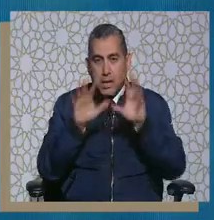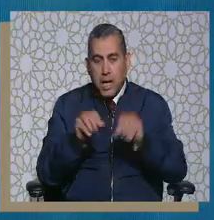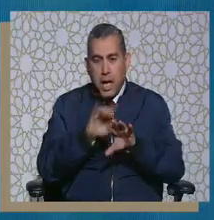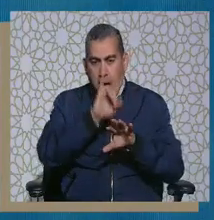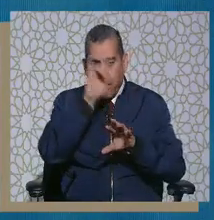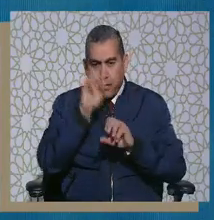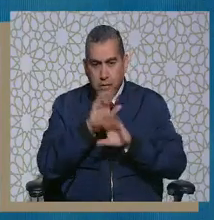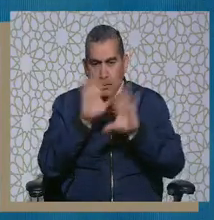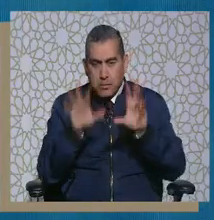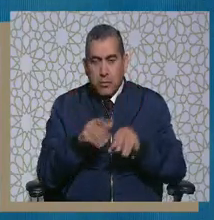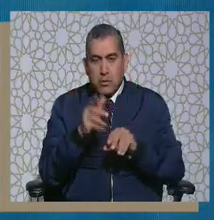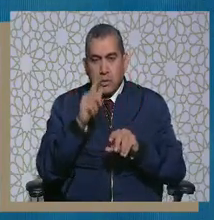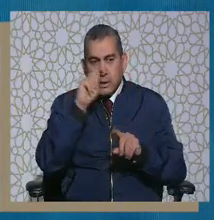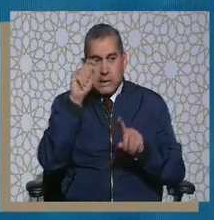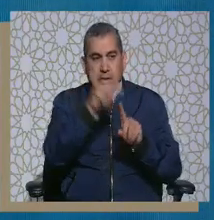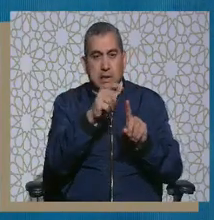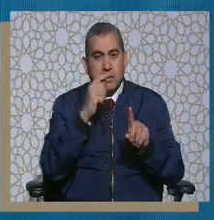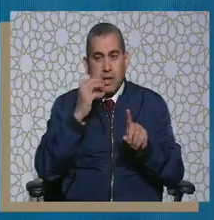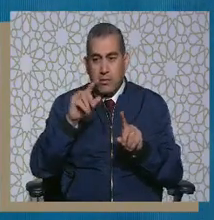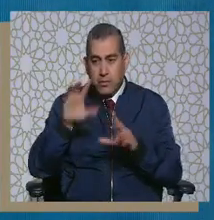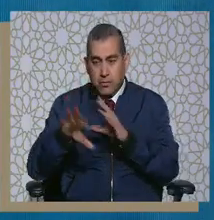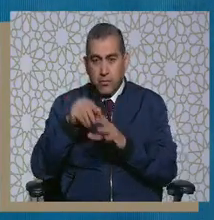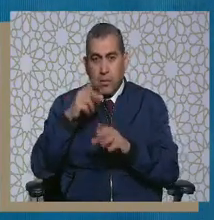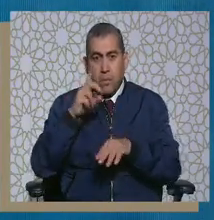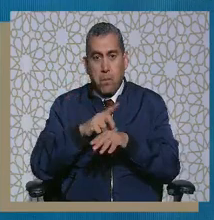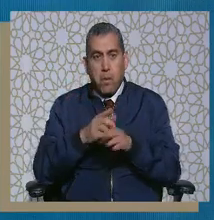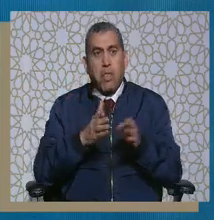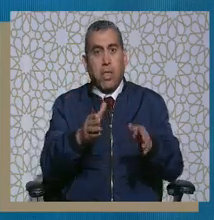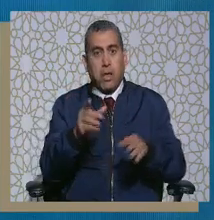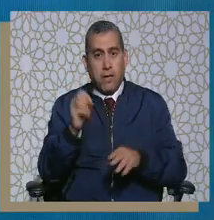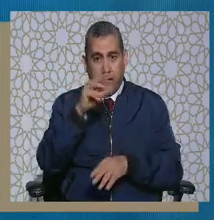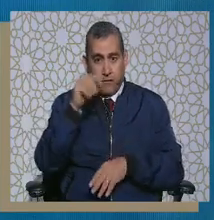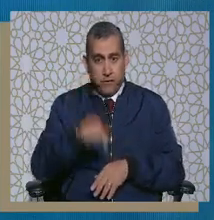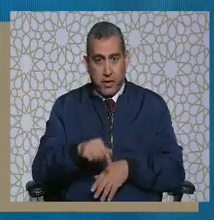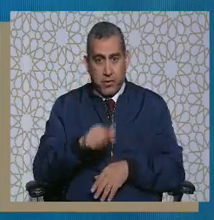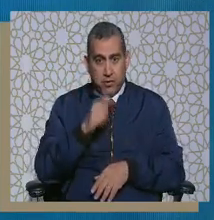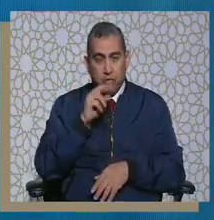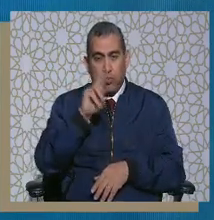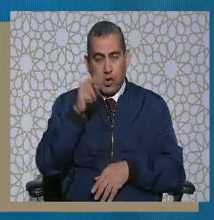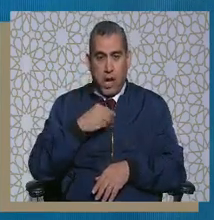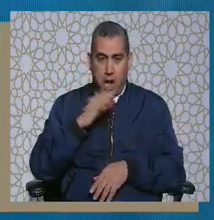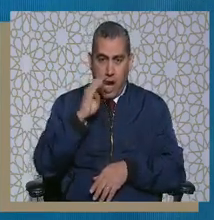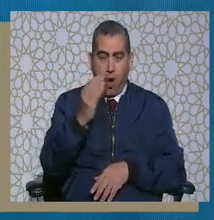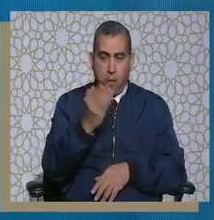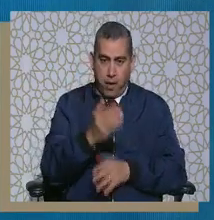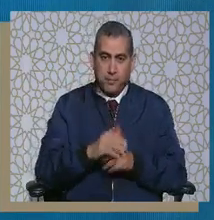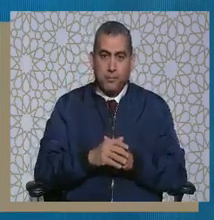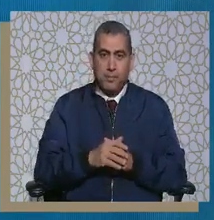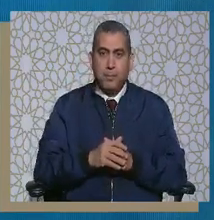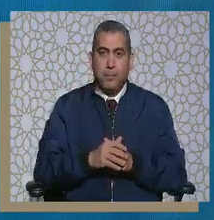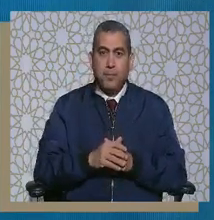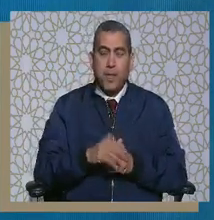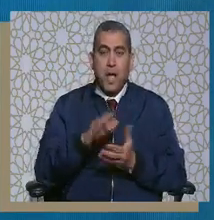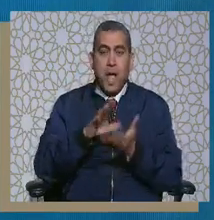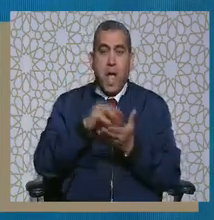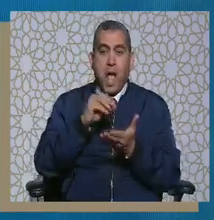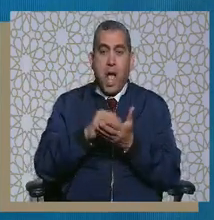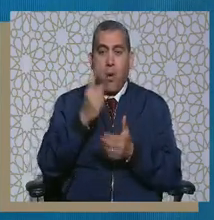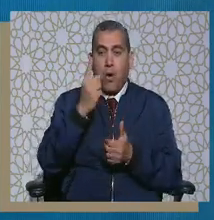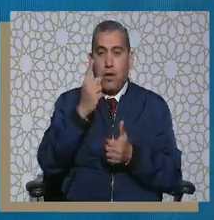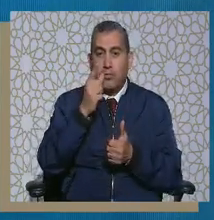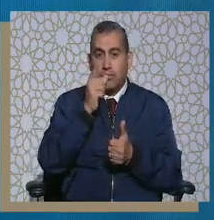بالله لاي شخص ثاني بالمرض طيب اجاوب حضرتك يا استاذ محمد اول حاجه بس